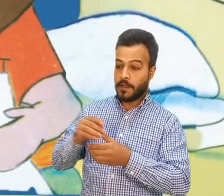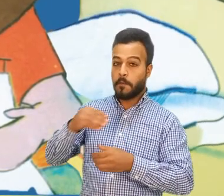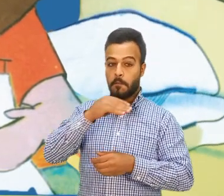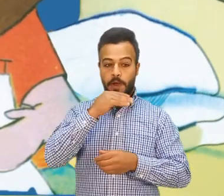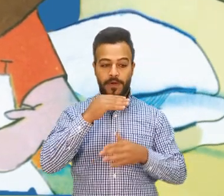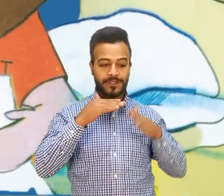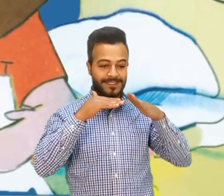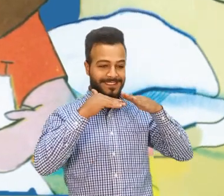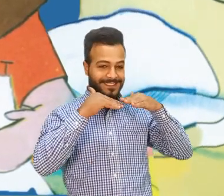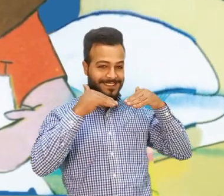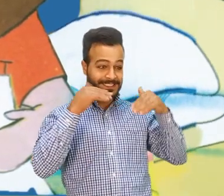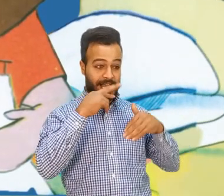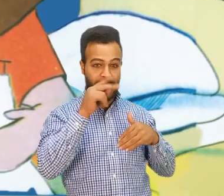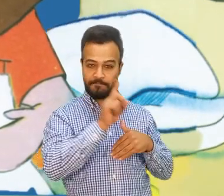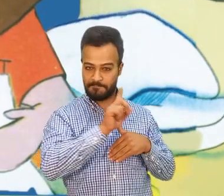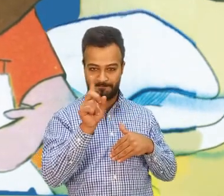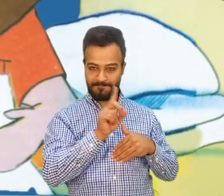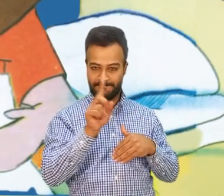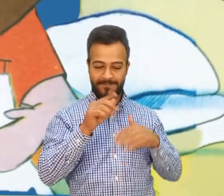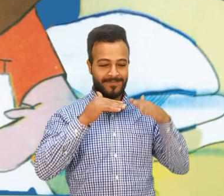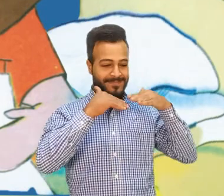الأب دون أن يتكلم،